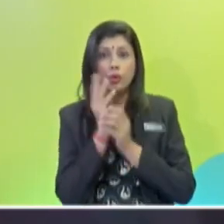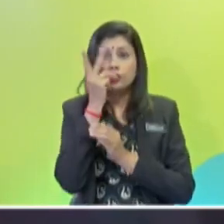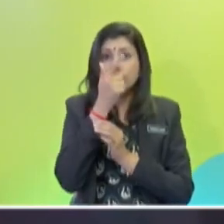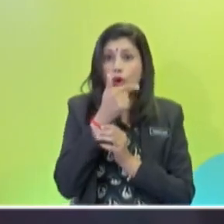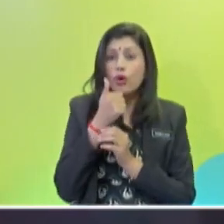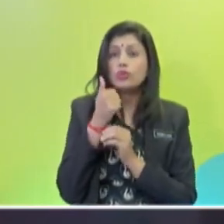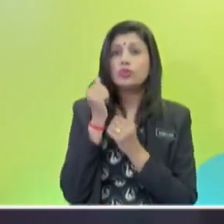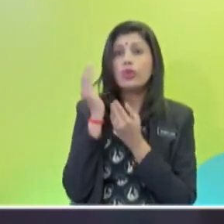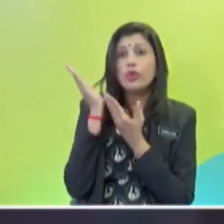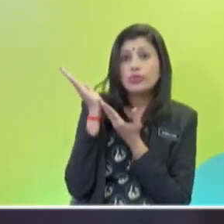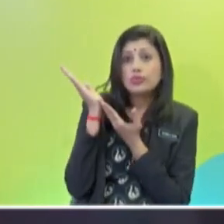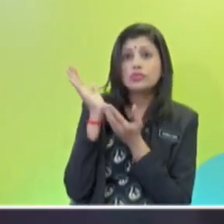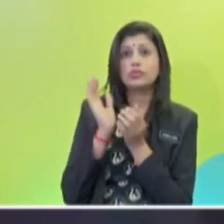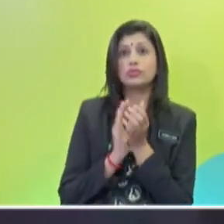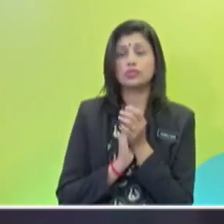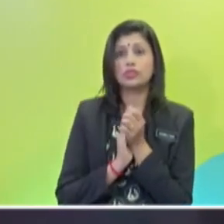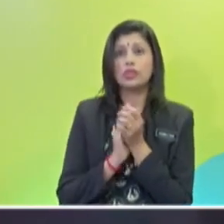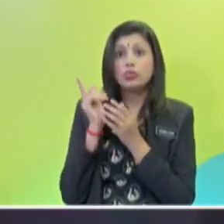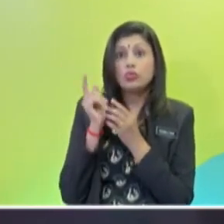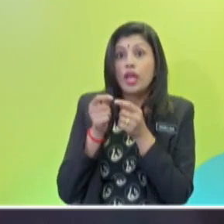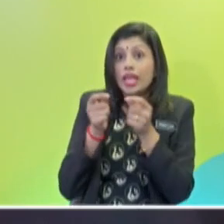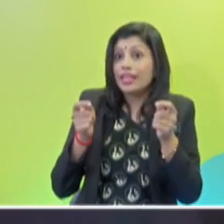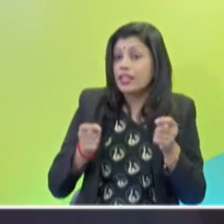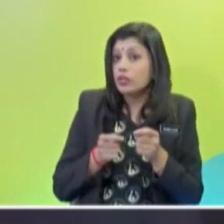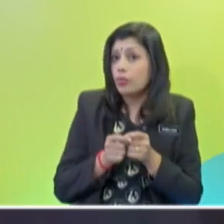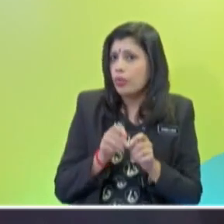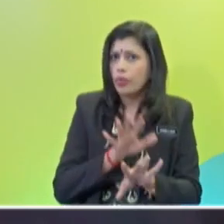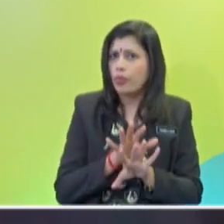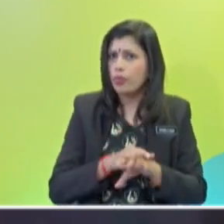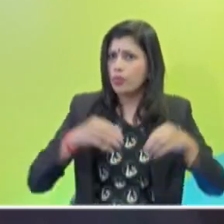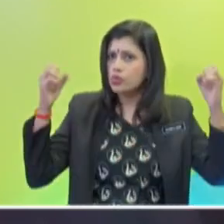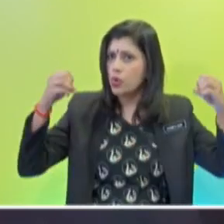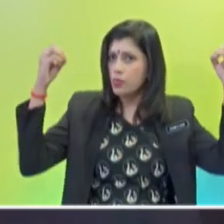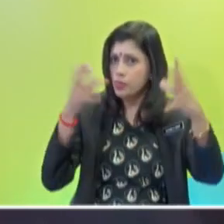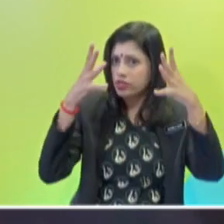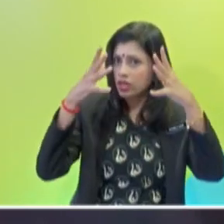cantiknya tempat ni. Ini ke orang cakap yang tempat penuh dengan majlis?